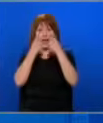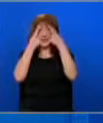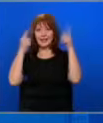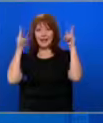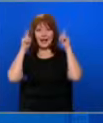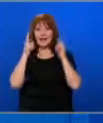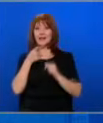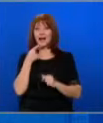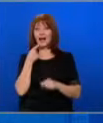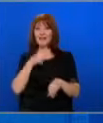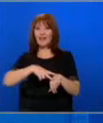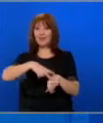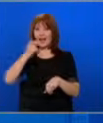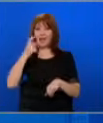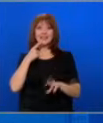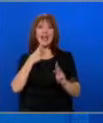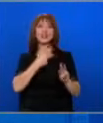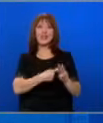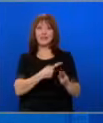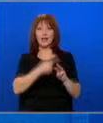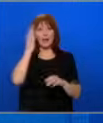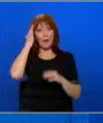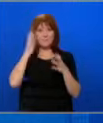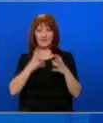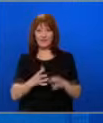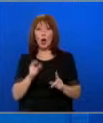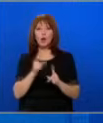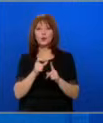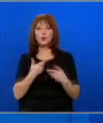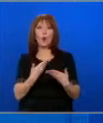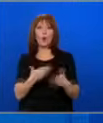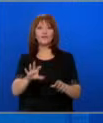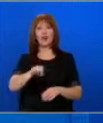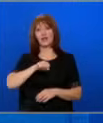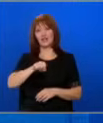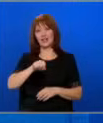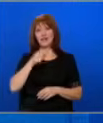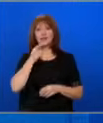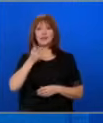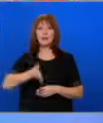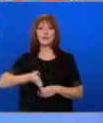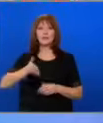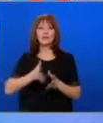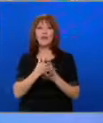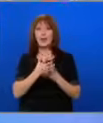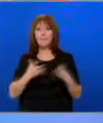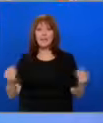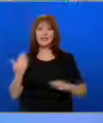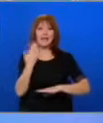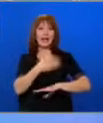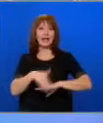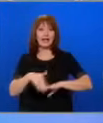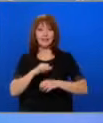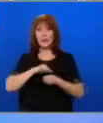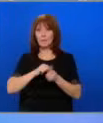Нидерландия казва да за Шенген. Правителството на Рюте отвори вратите за пътуване без граници. Битката обаче